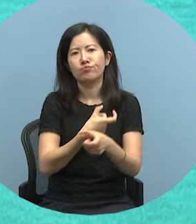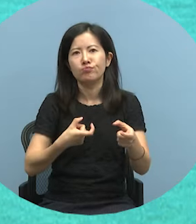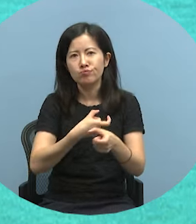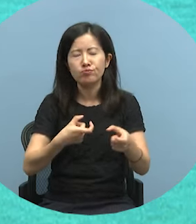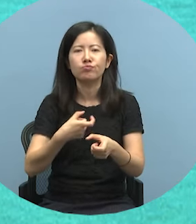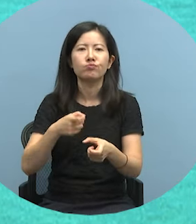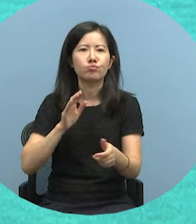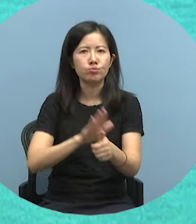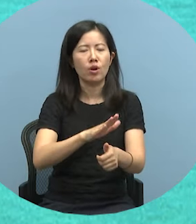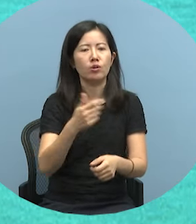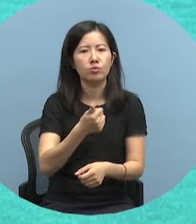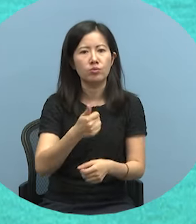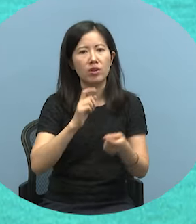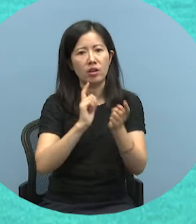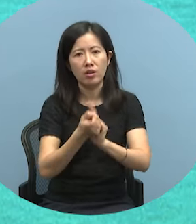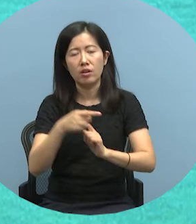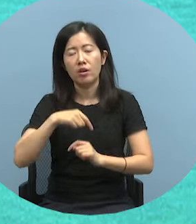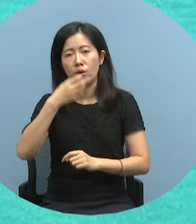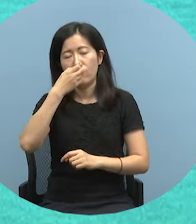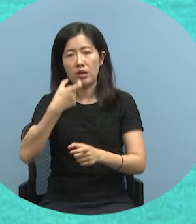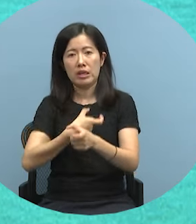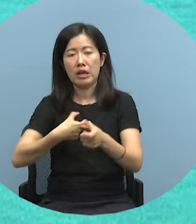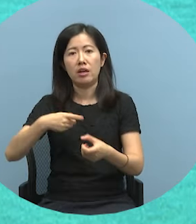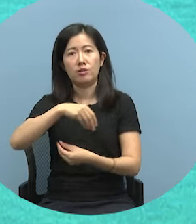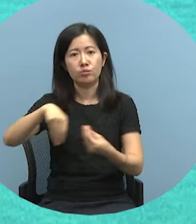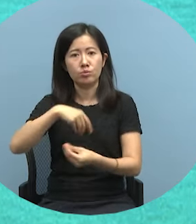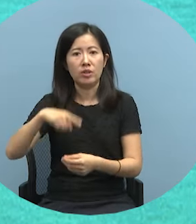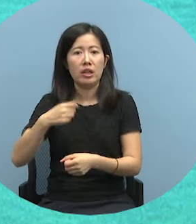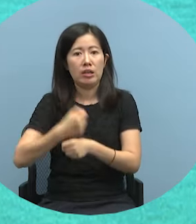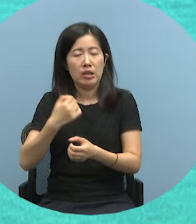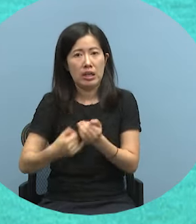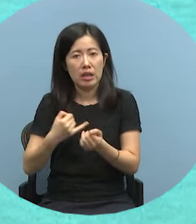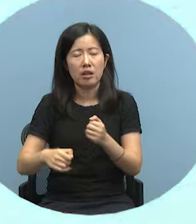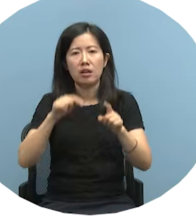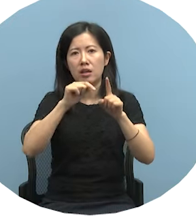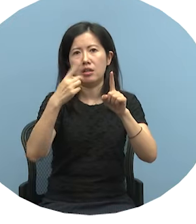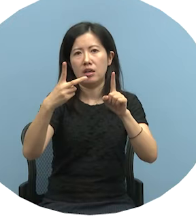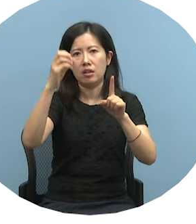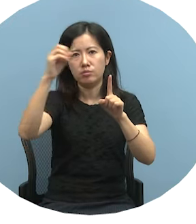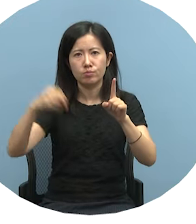貢獻，相當於本地生產總值的約1.2%。